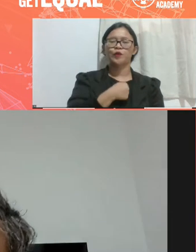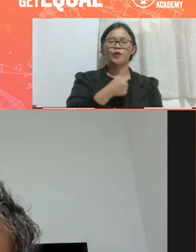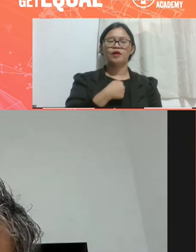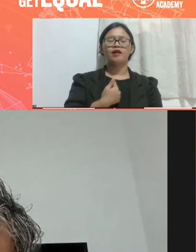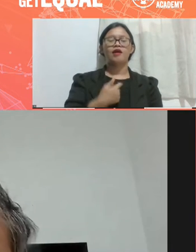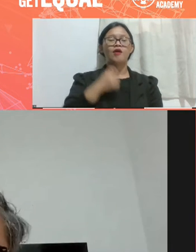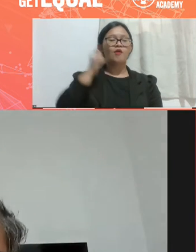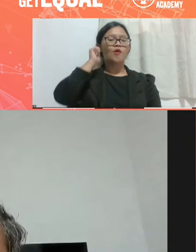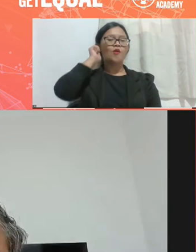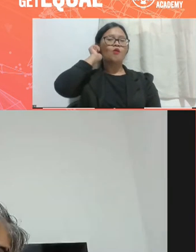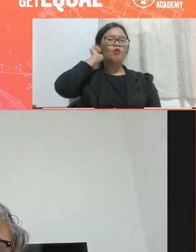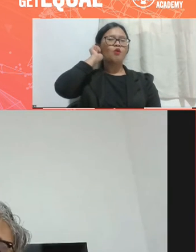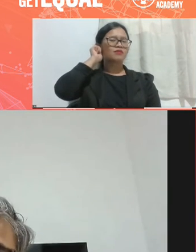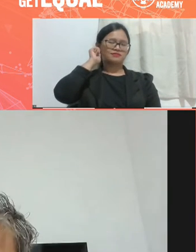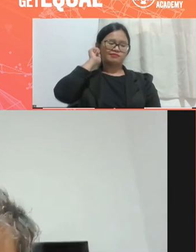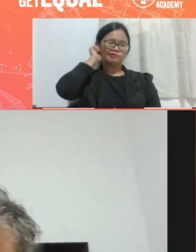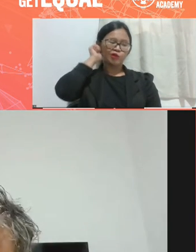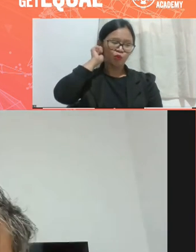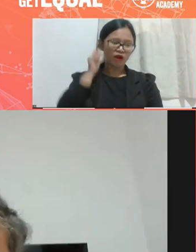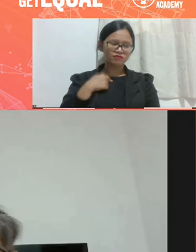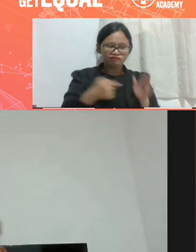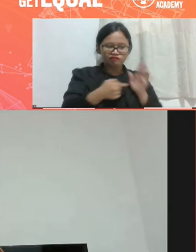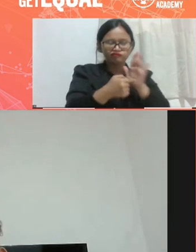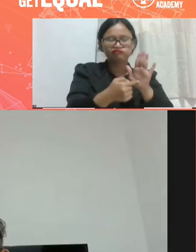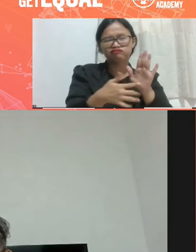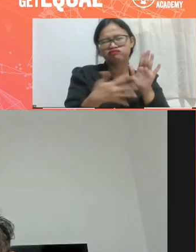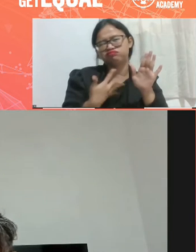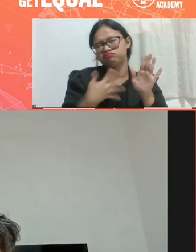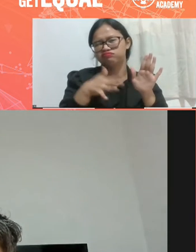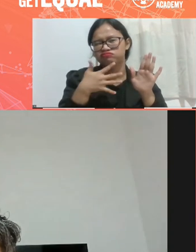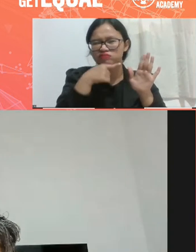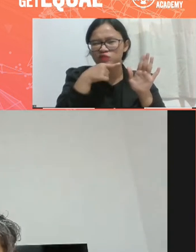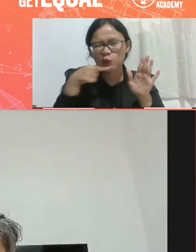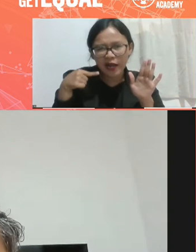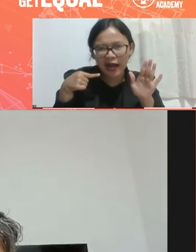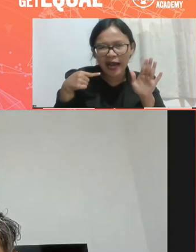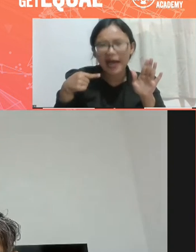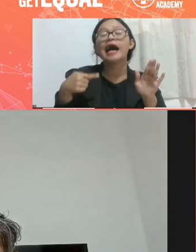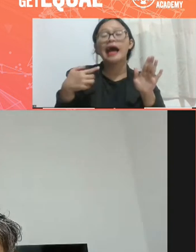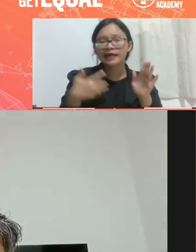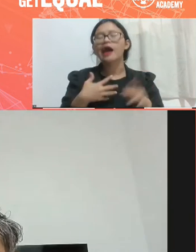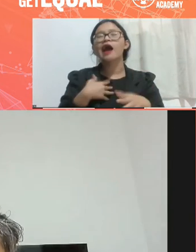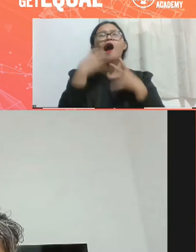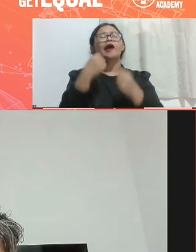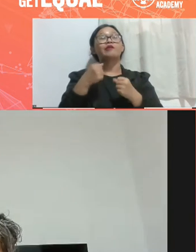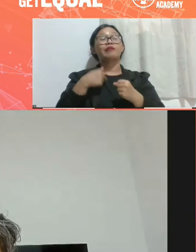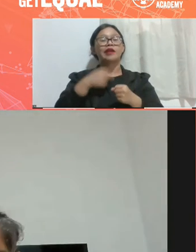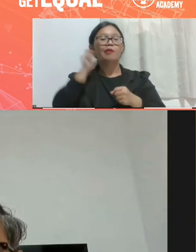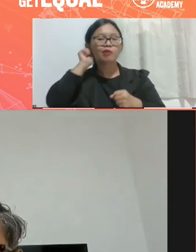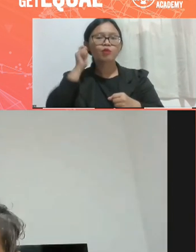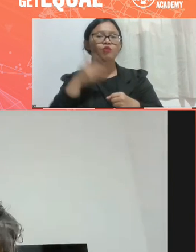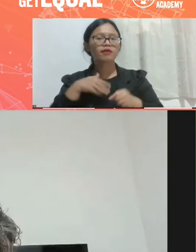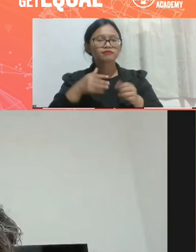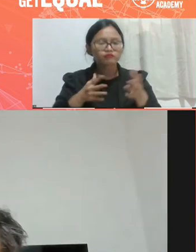women in science ini kurang ditonjolkan. Nah, kita ingin agar perempuan-perempuan yang bergerak dengan science, teknologi, bisnis